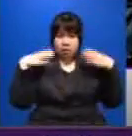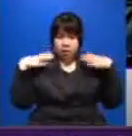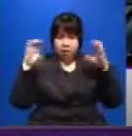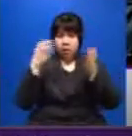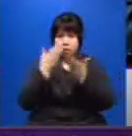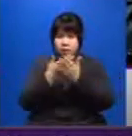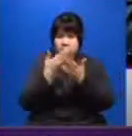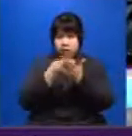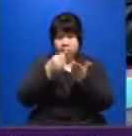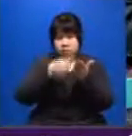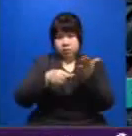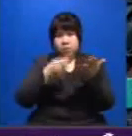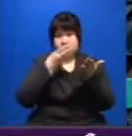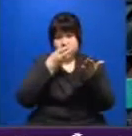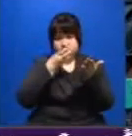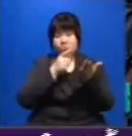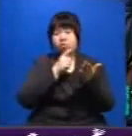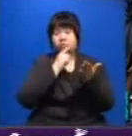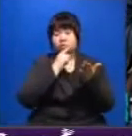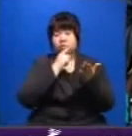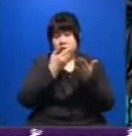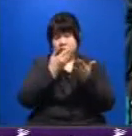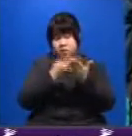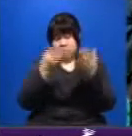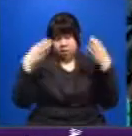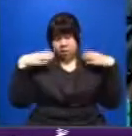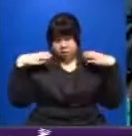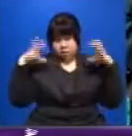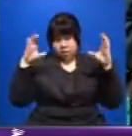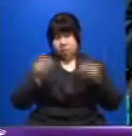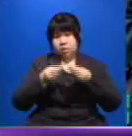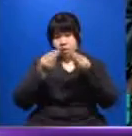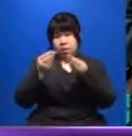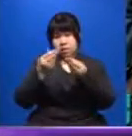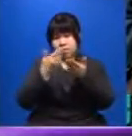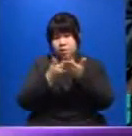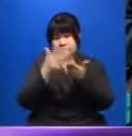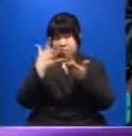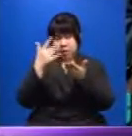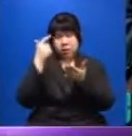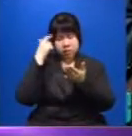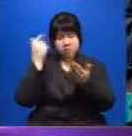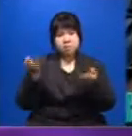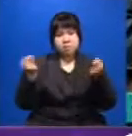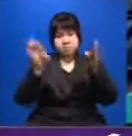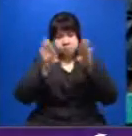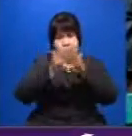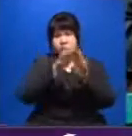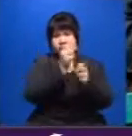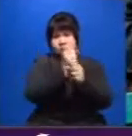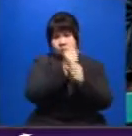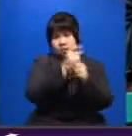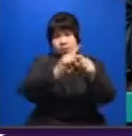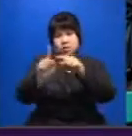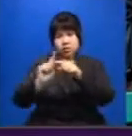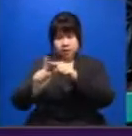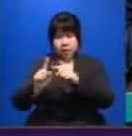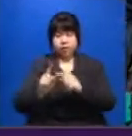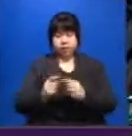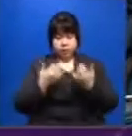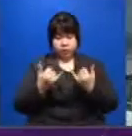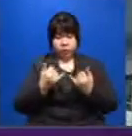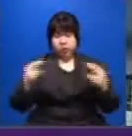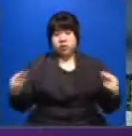พร้อมประกาศว่าหากรัฐบาลไม่นำเงินมาจ่ายจะปิดสถานที่สำคัญอีกครั้งอย่างไรก็ตามจะคืนพื้นที่กระทรวง